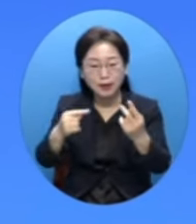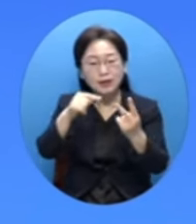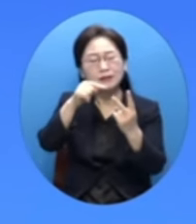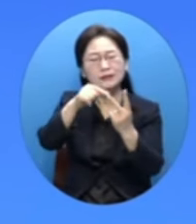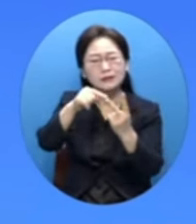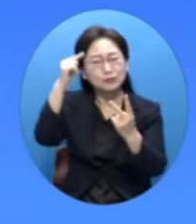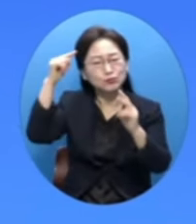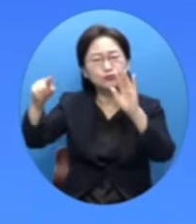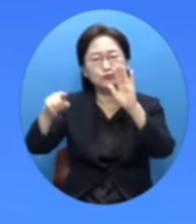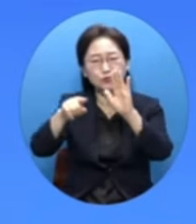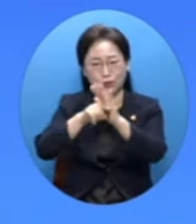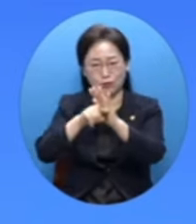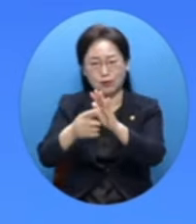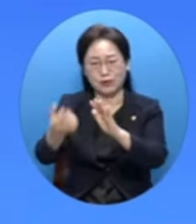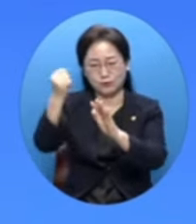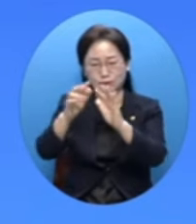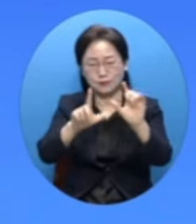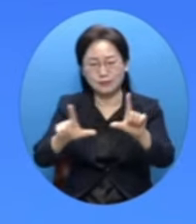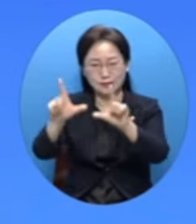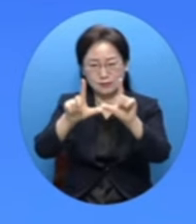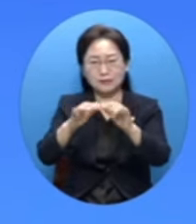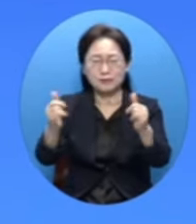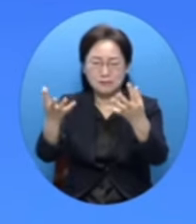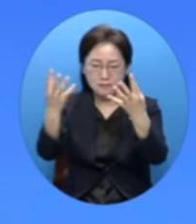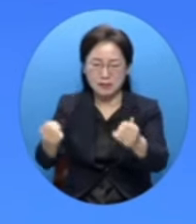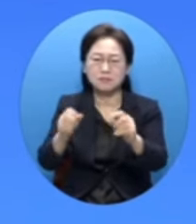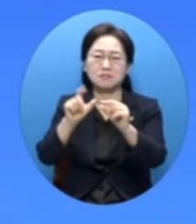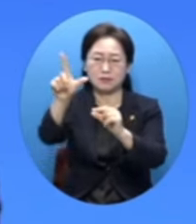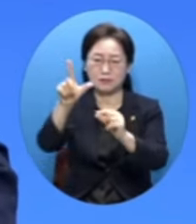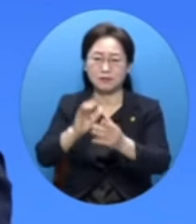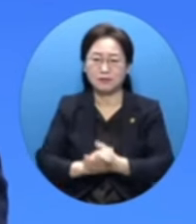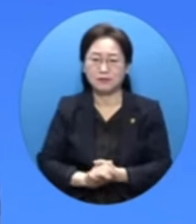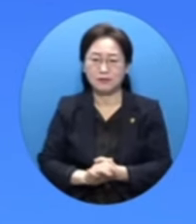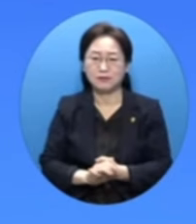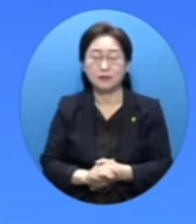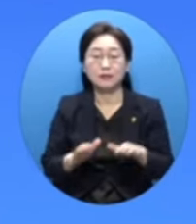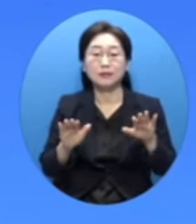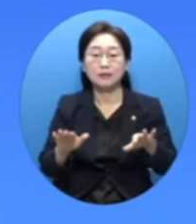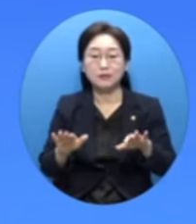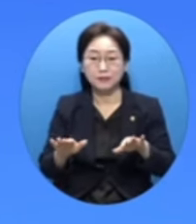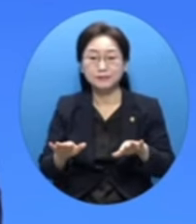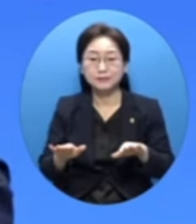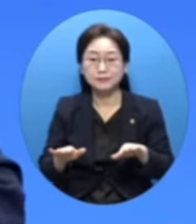더 많은 모습을 볼 수가 있습니다. 이번에